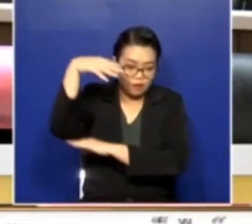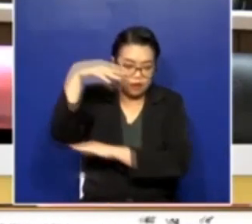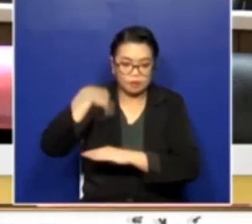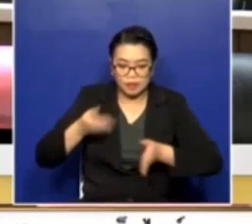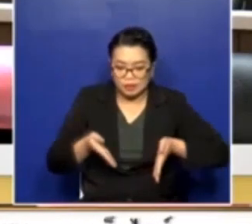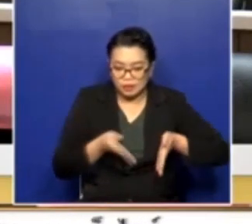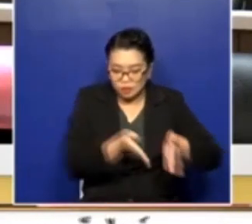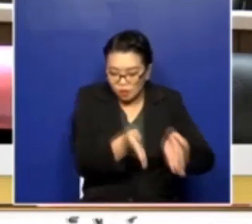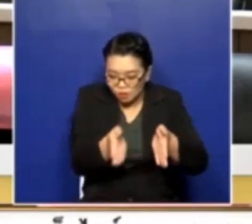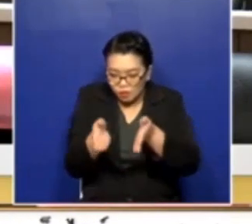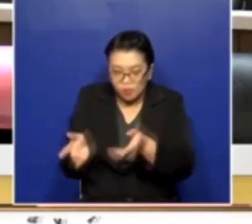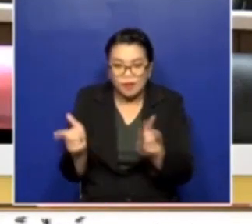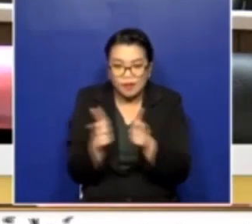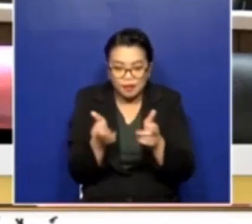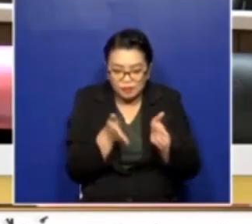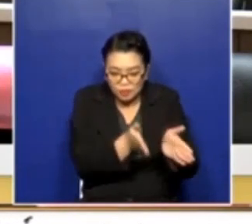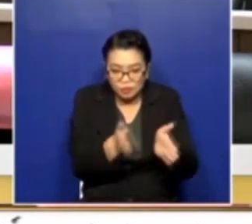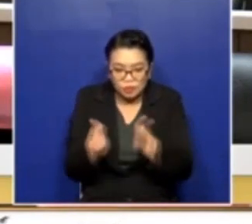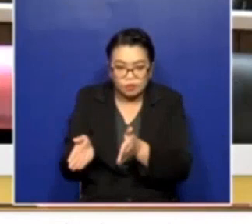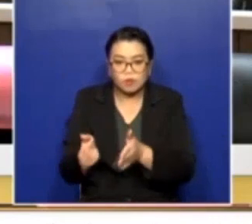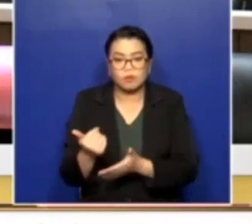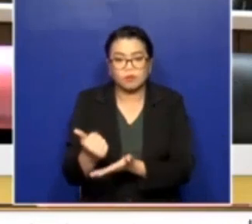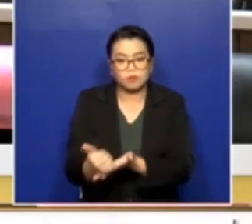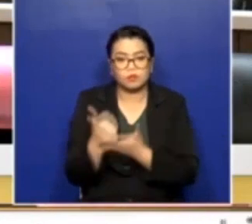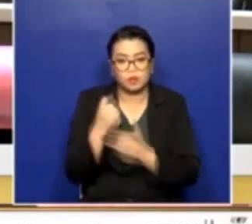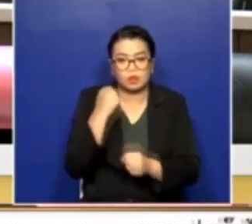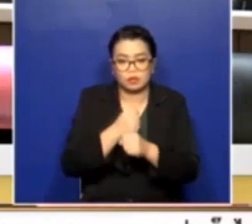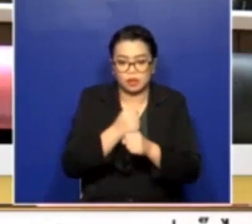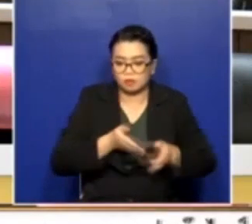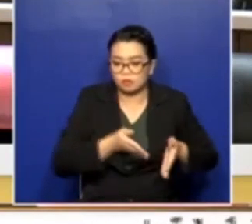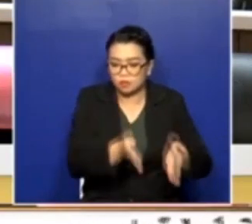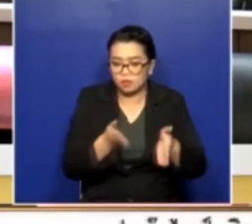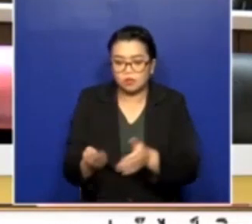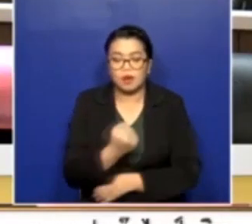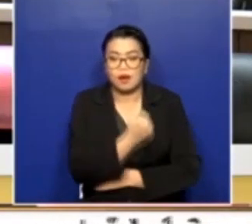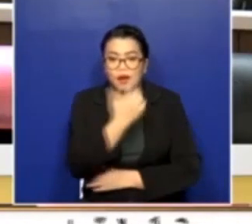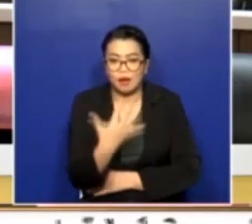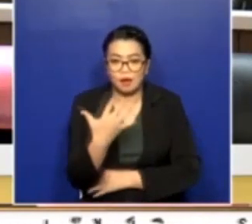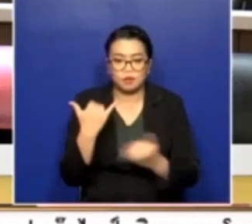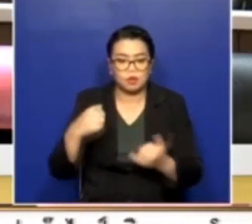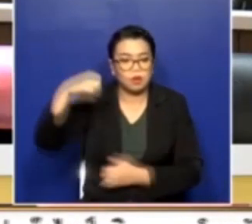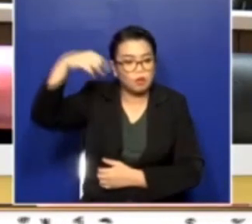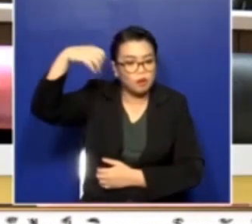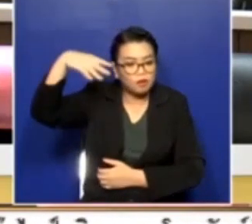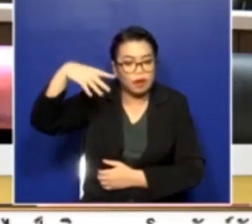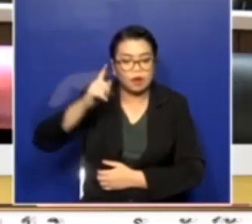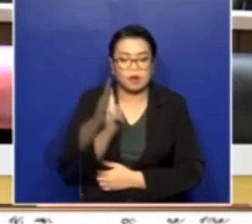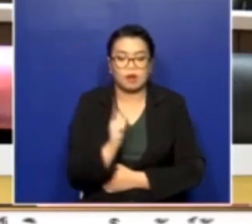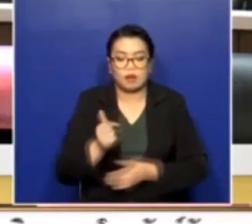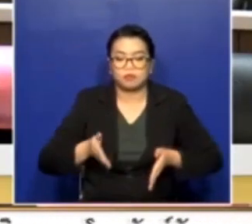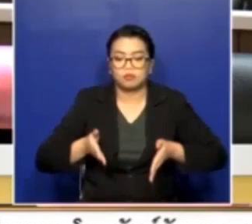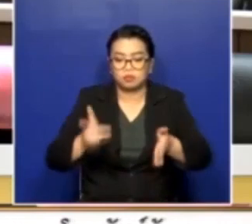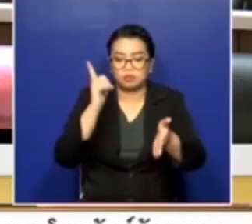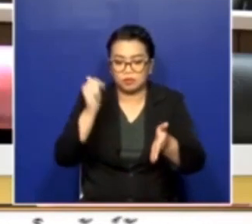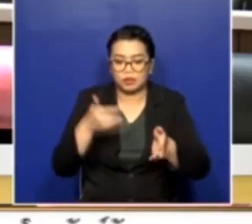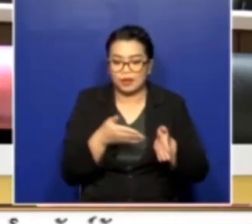ซอยแยกให้กับชาวหมู่บ้านในหมู่บ้านทวงทอง6จำนวน5ซอยซึ่งในปัจจุบันมีแต่ไฟฟ้าแสงสว่างในซอยหลักตามซอย